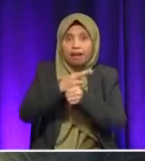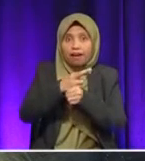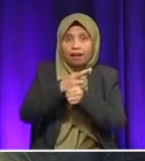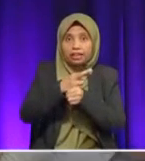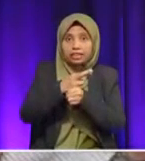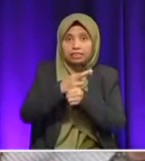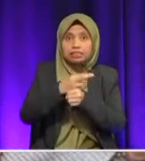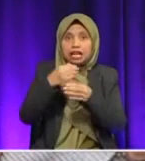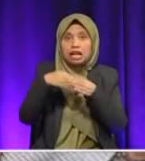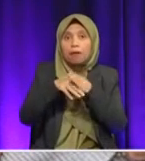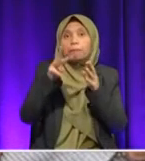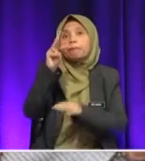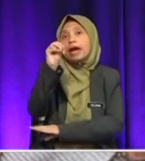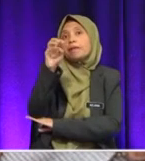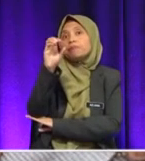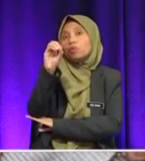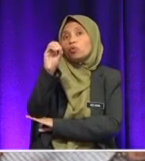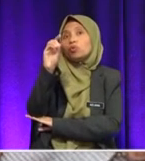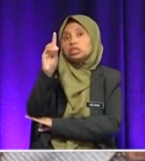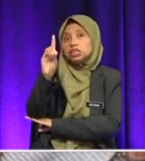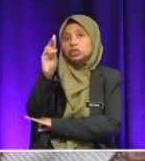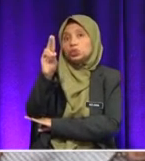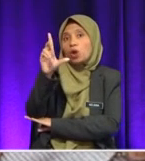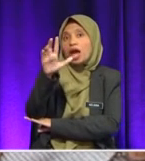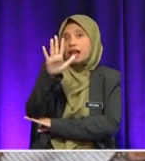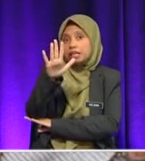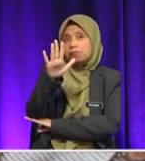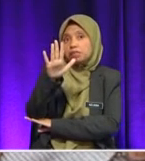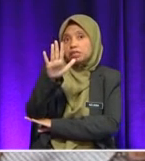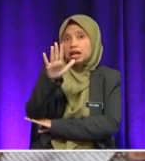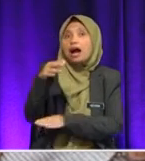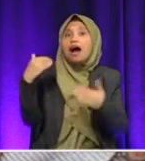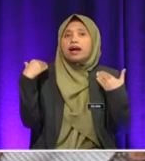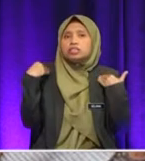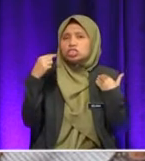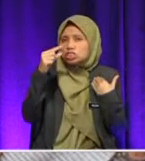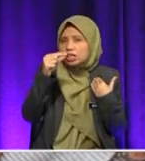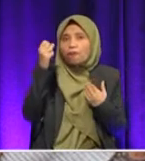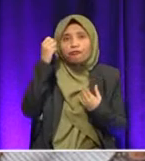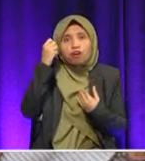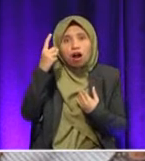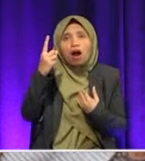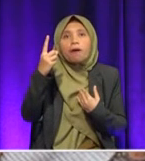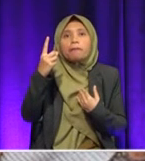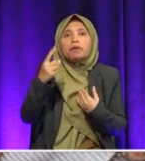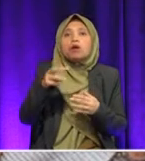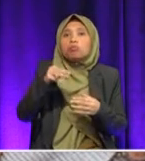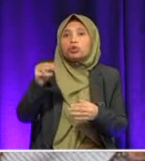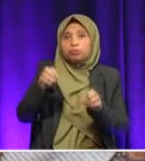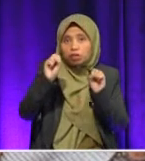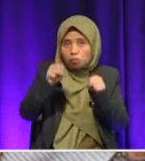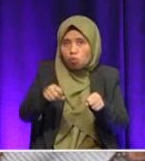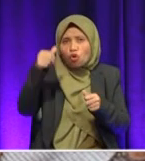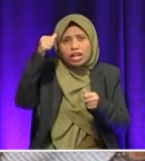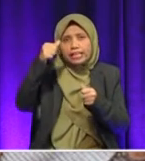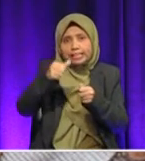di dalam mau junimart aplikasi ini saya masukkan juga sesuaikan juga supaya aja sedikit pemahaman dan mulai berkeringat balik